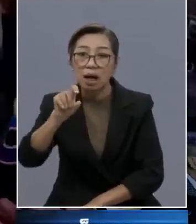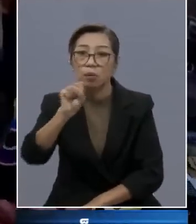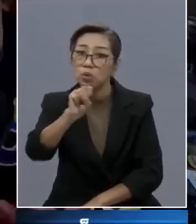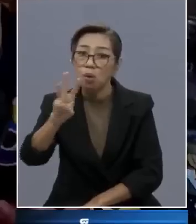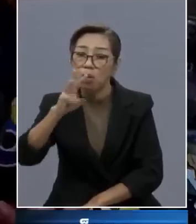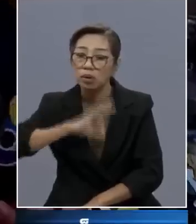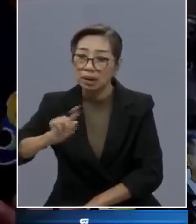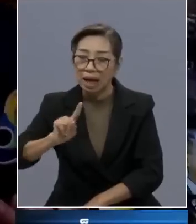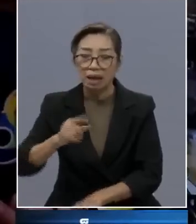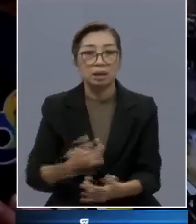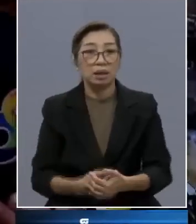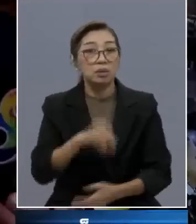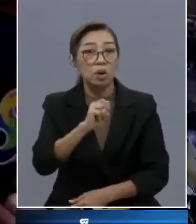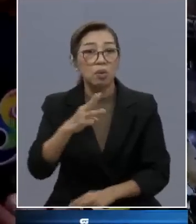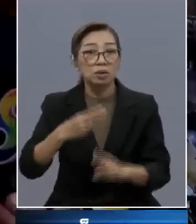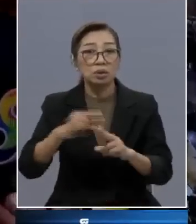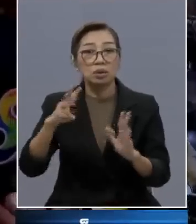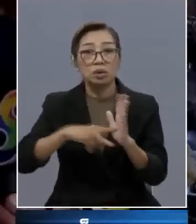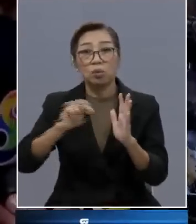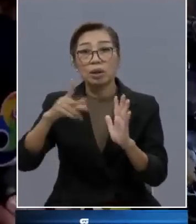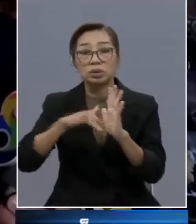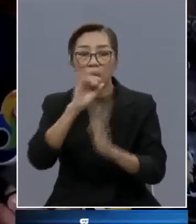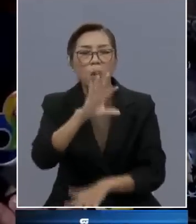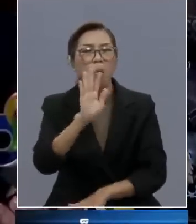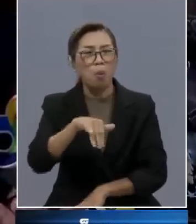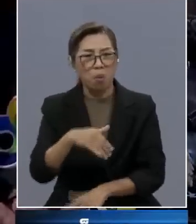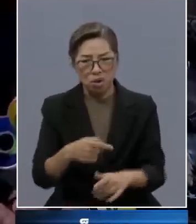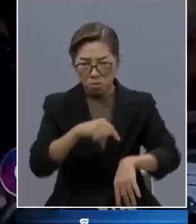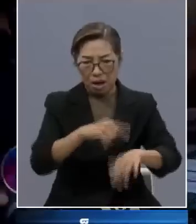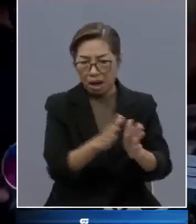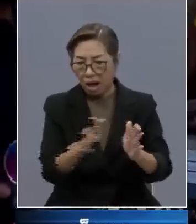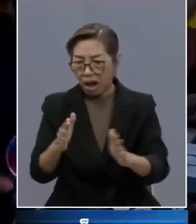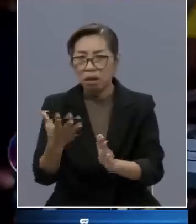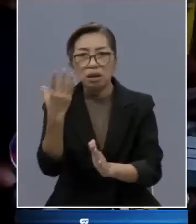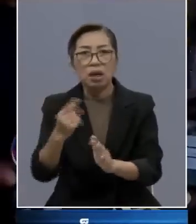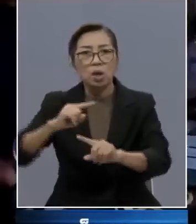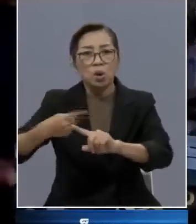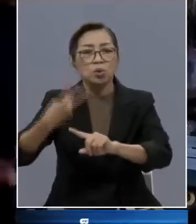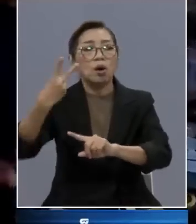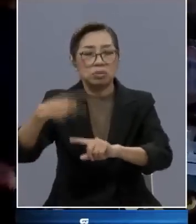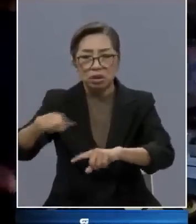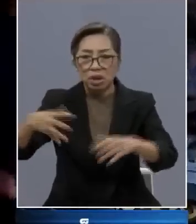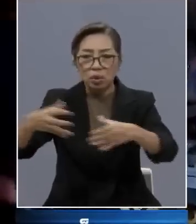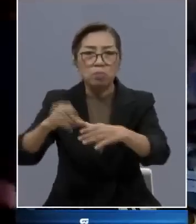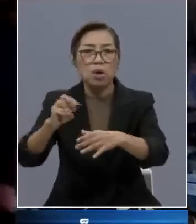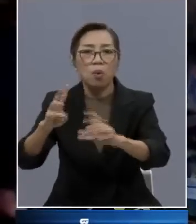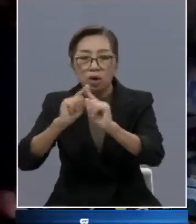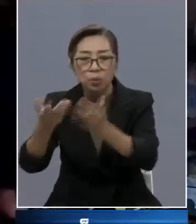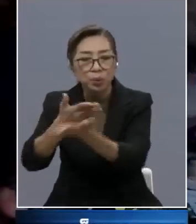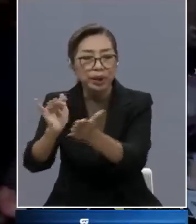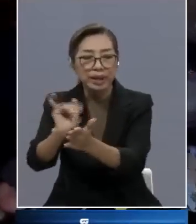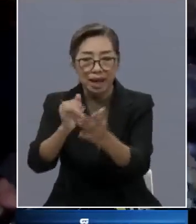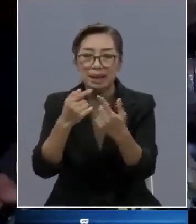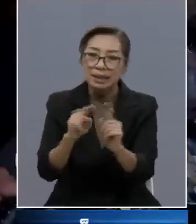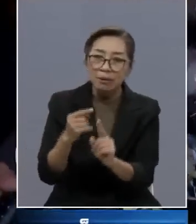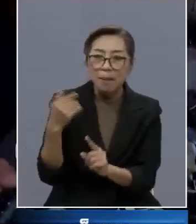ยเนี่ยบอกว่ามันยังมีเวลาเหลืออีกตั้ง2เดือนก็เลยยังไม่มีการหารืออย่างเป็นทางการกันในส่วนของสว.นะครับแต่ยอมรับอะครับว่ามีการคุ